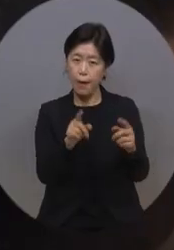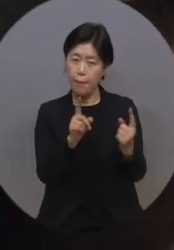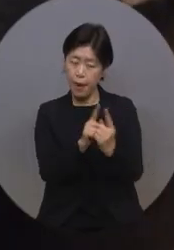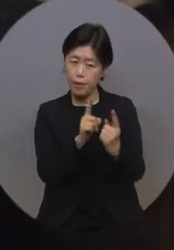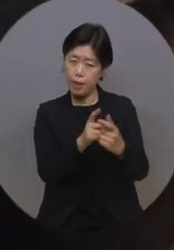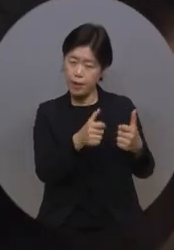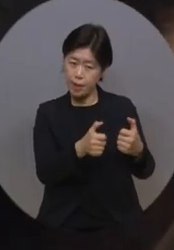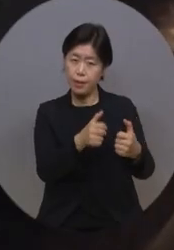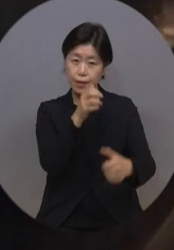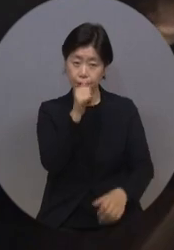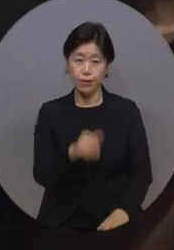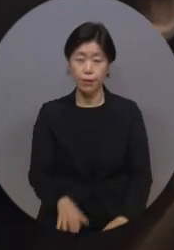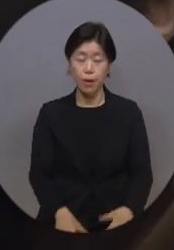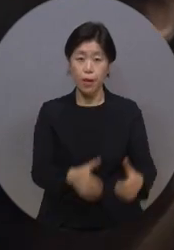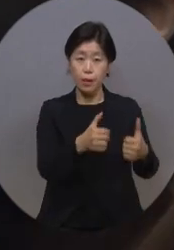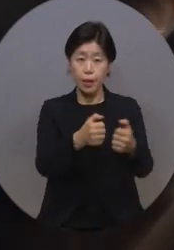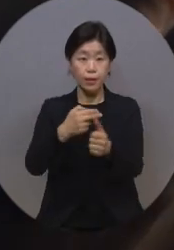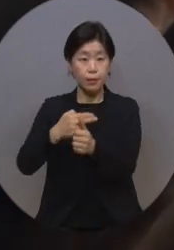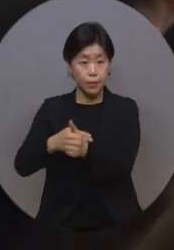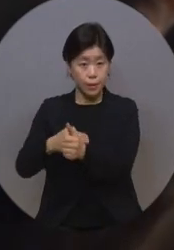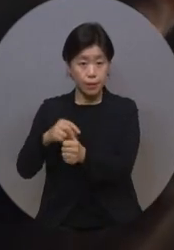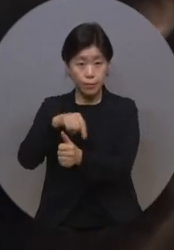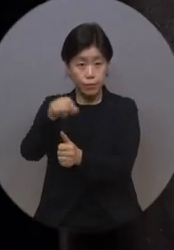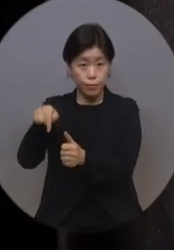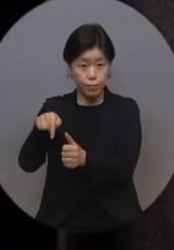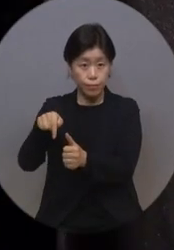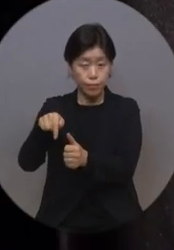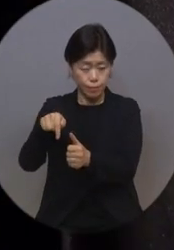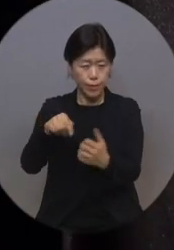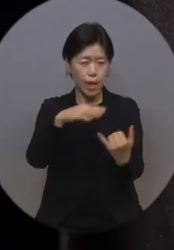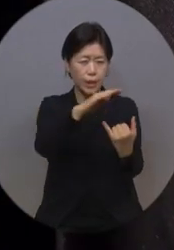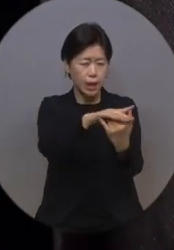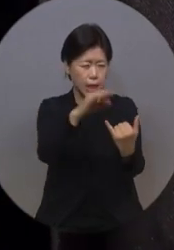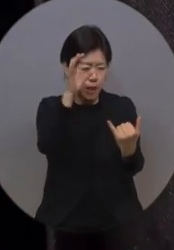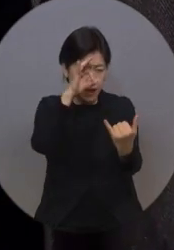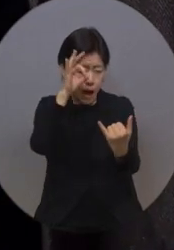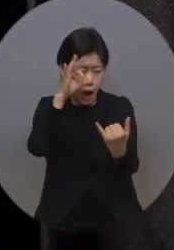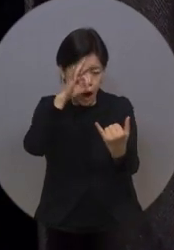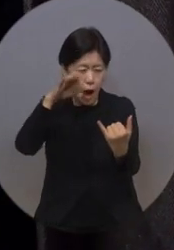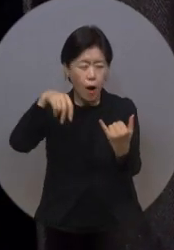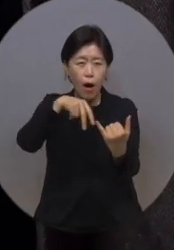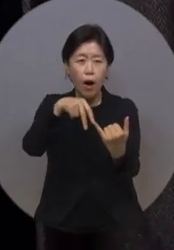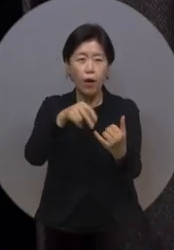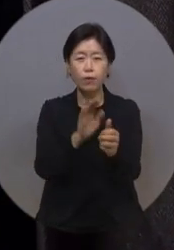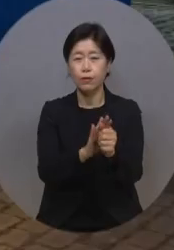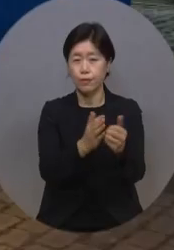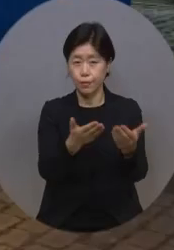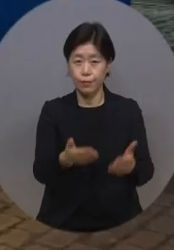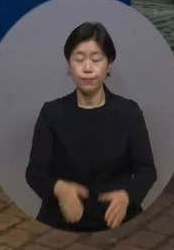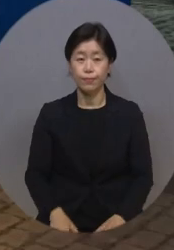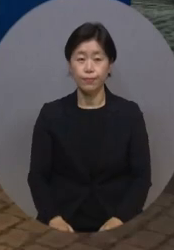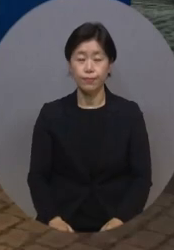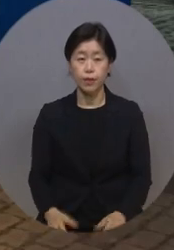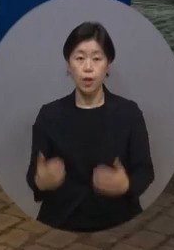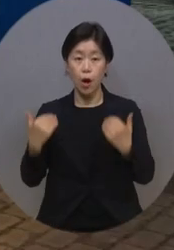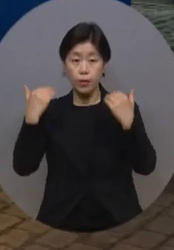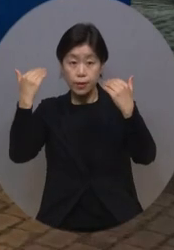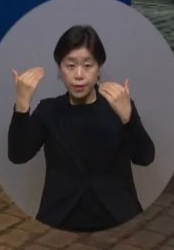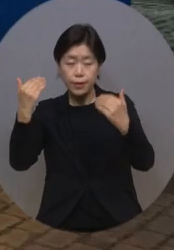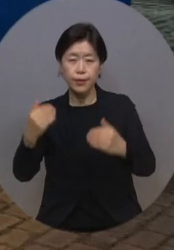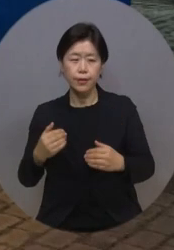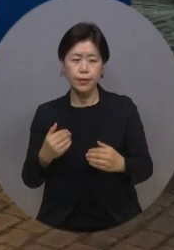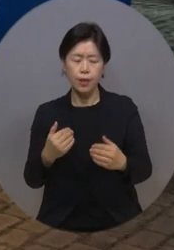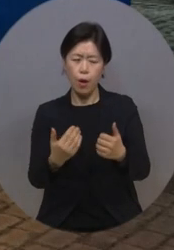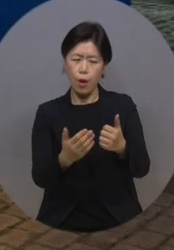들어왔습니다. 상담 교사들은 순찰을 돌며 사각지대 청소년들을 찾아 도움을 주기도 합니다. 어른들의 도움을